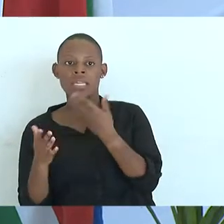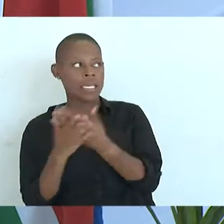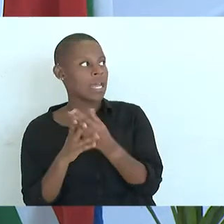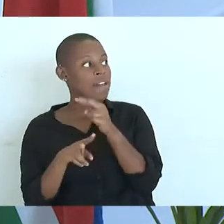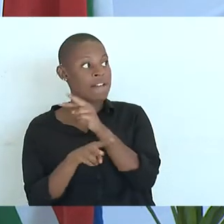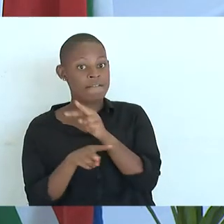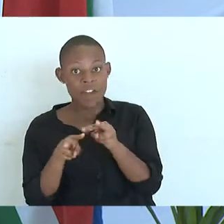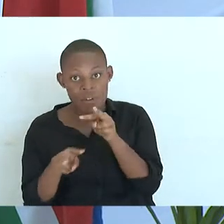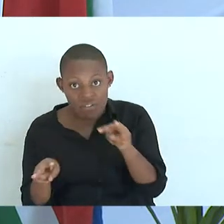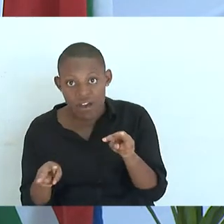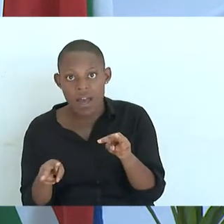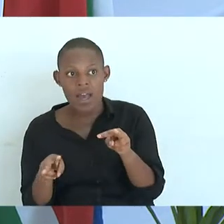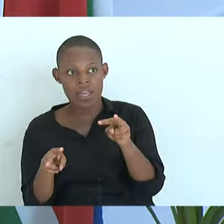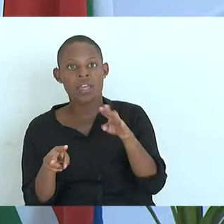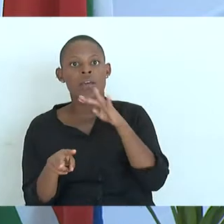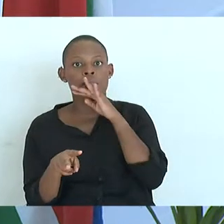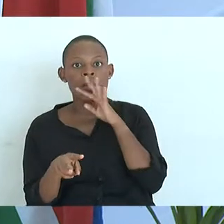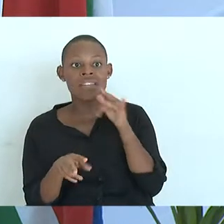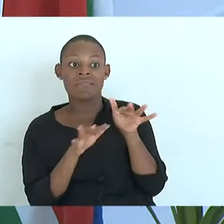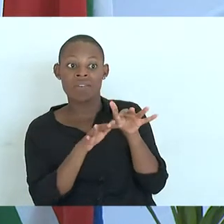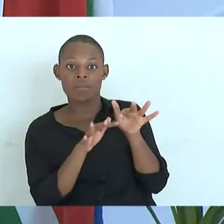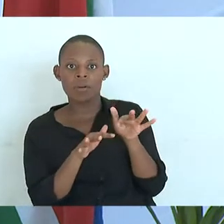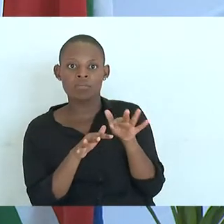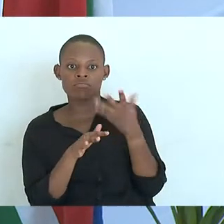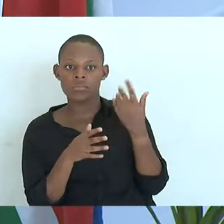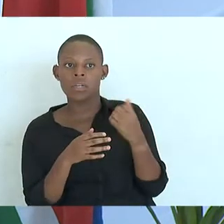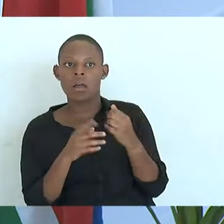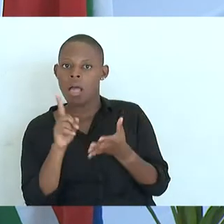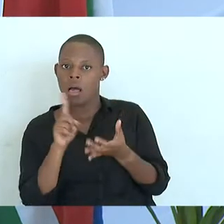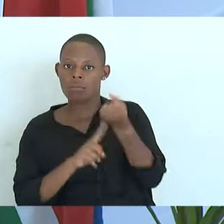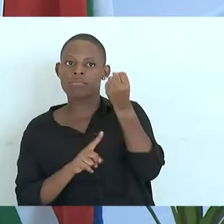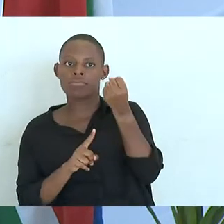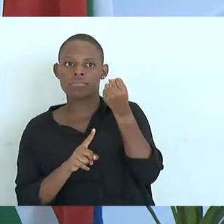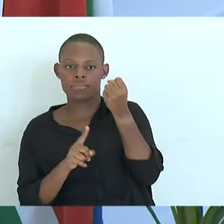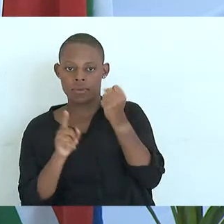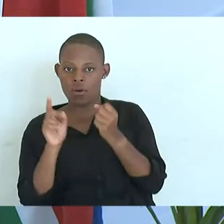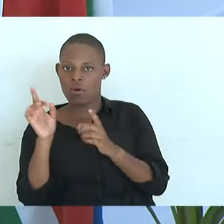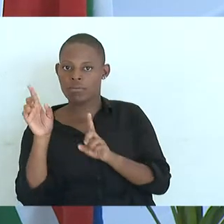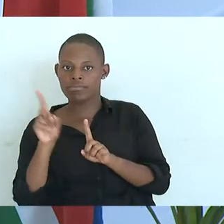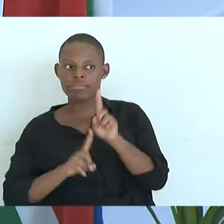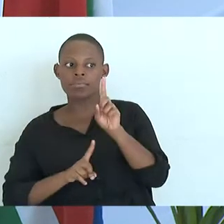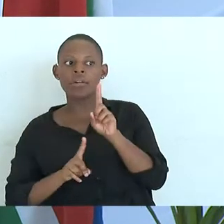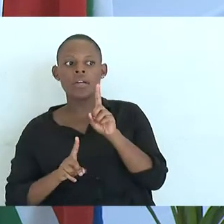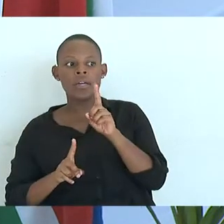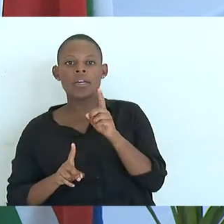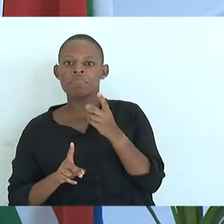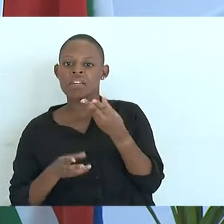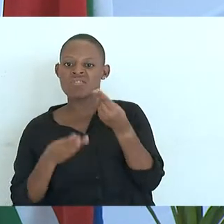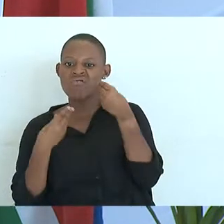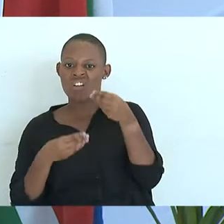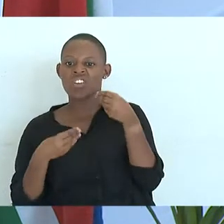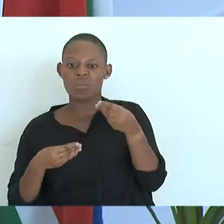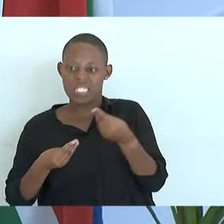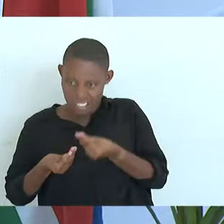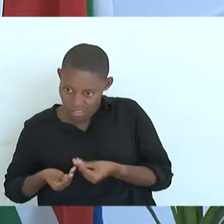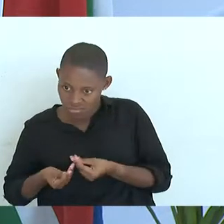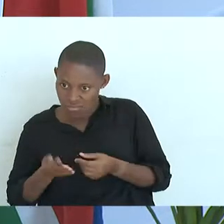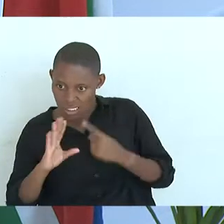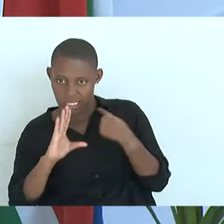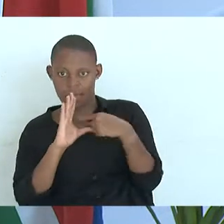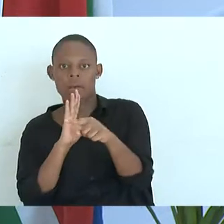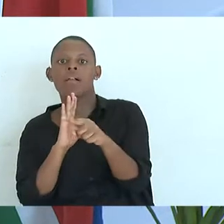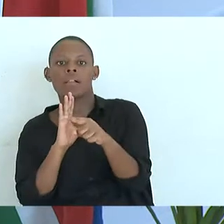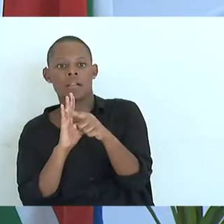labo abaphumelele banikezwe lezo zinto abayi-applyele. Now